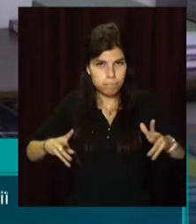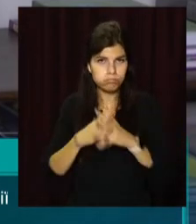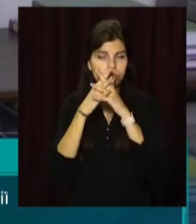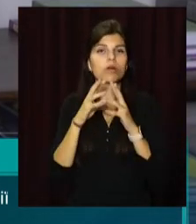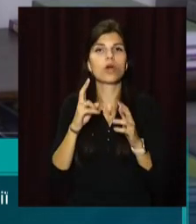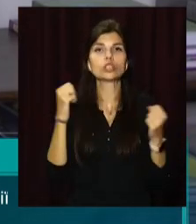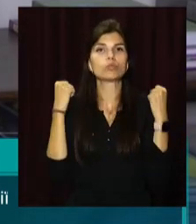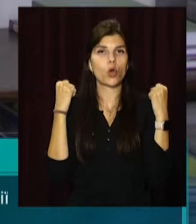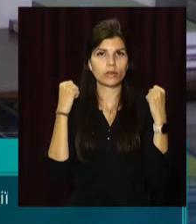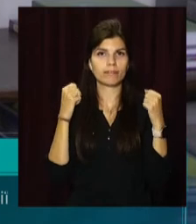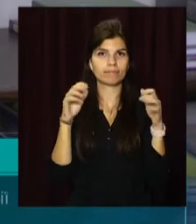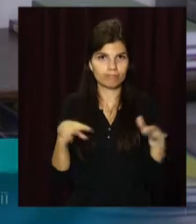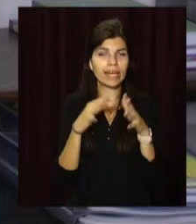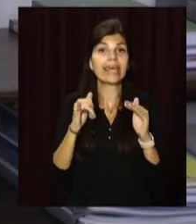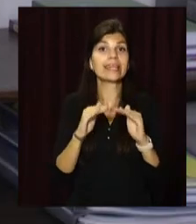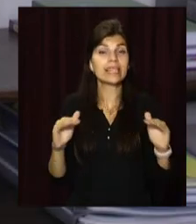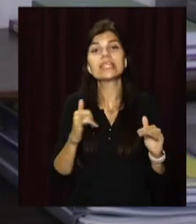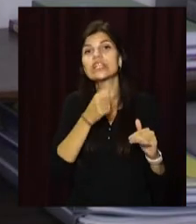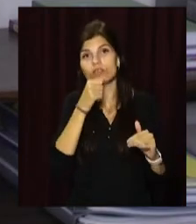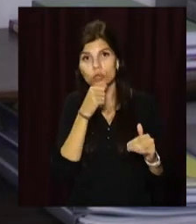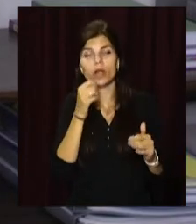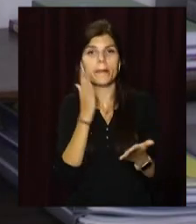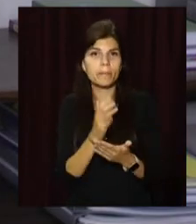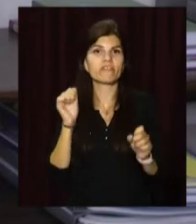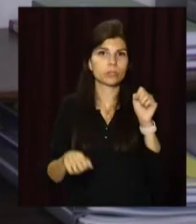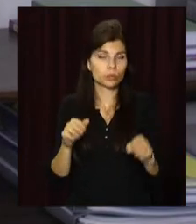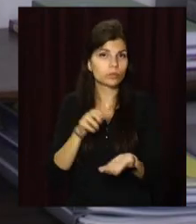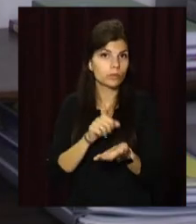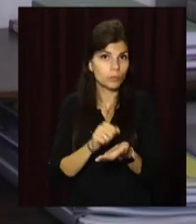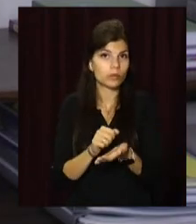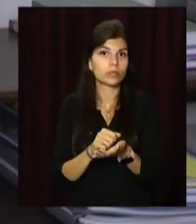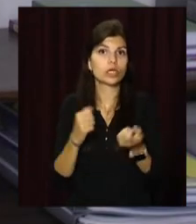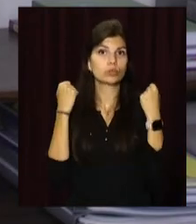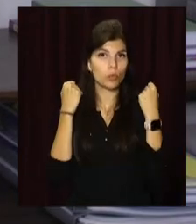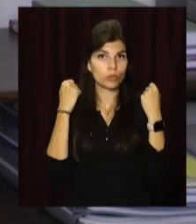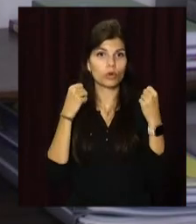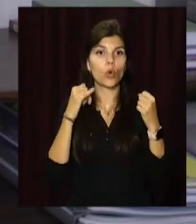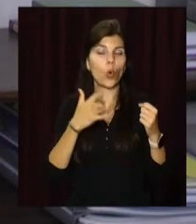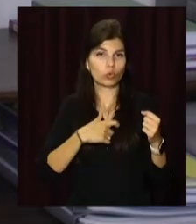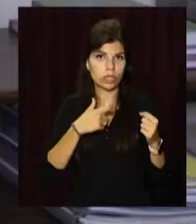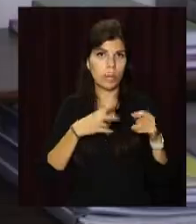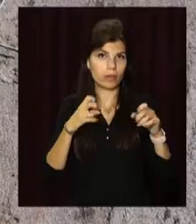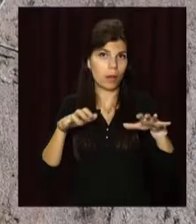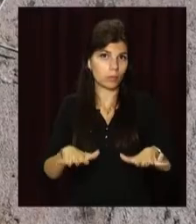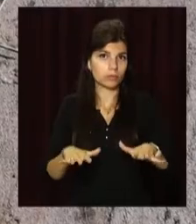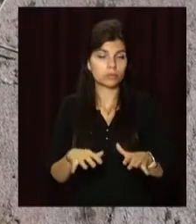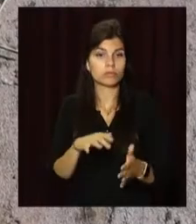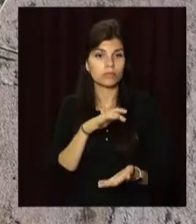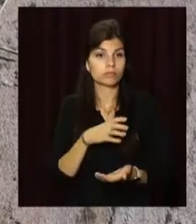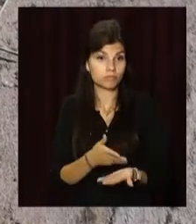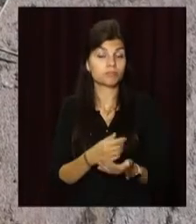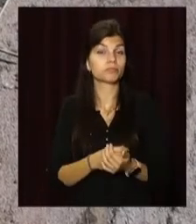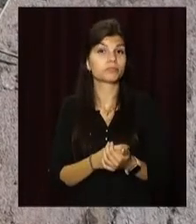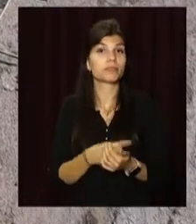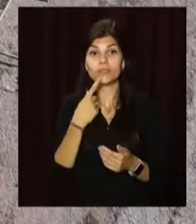спортивну інфраструктуру, і діти, і дорослі мають можливість займатися спортом у себе на місцях. Місцеві